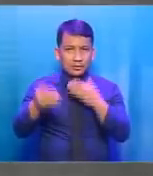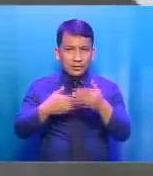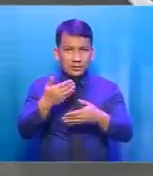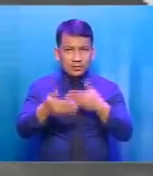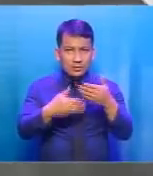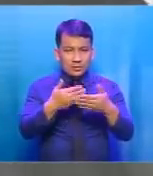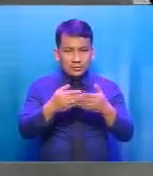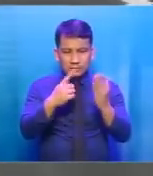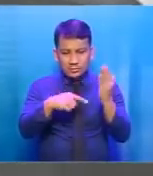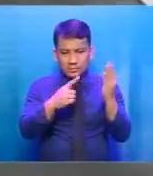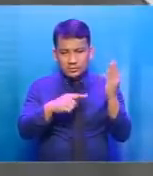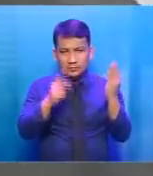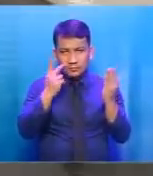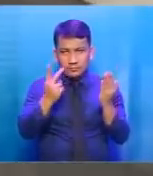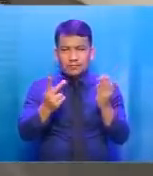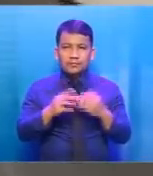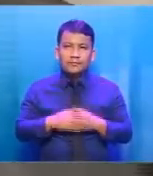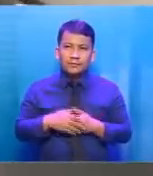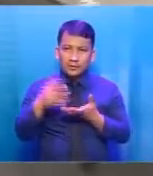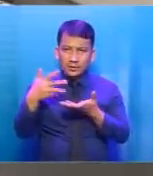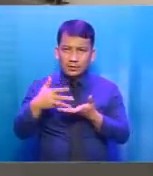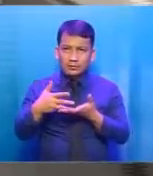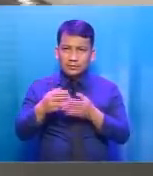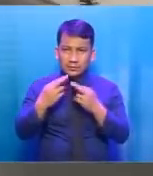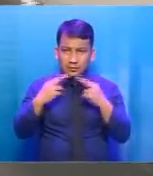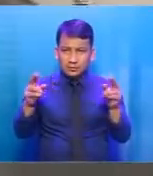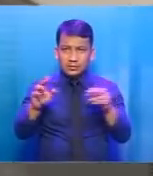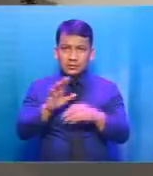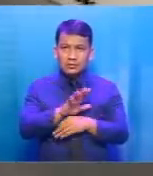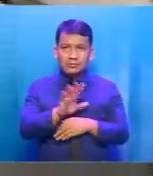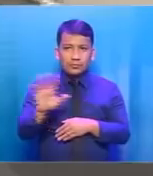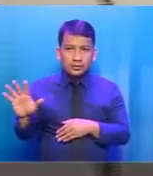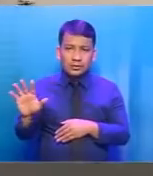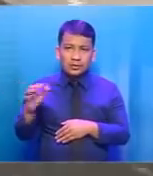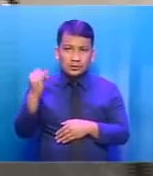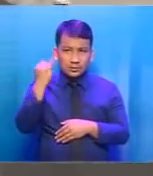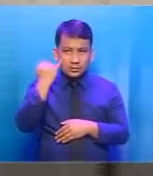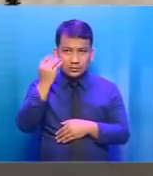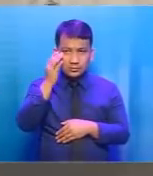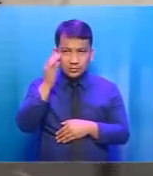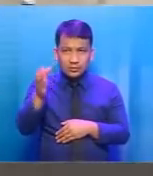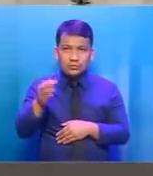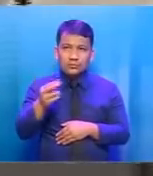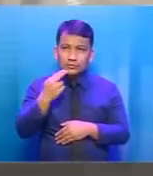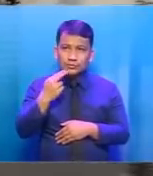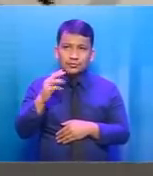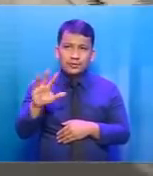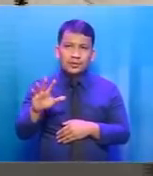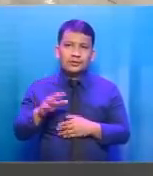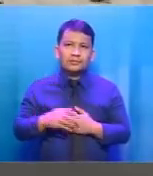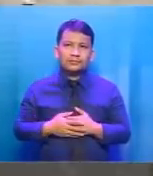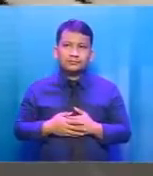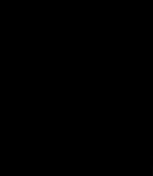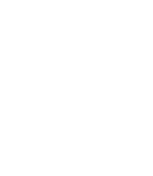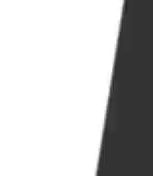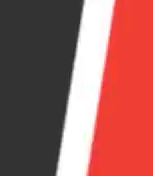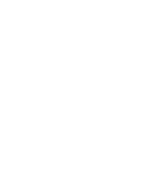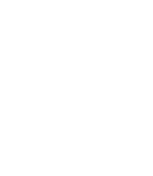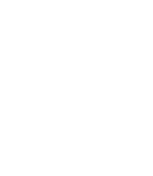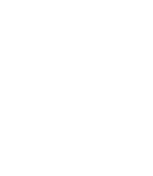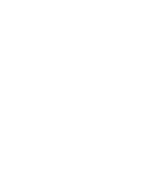sa masusing pag-aaral. Nagbabalita mula sa Frontline, JC Cosico, News 5.